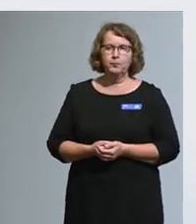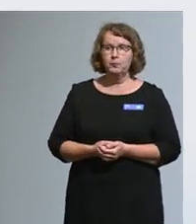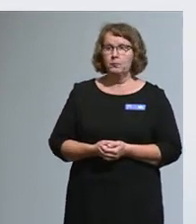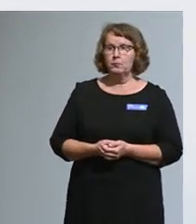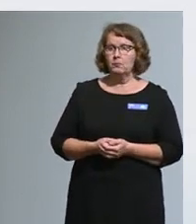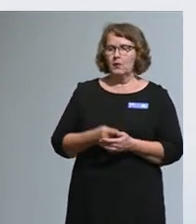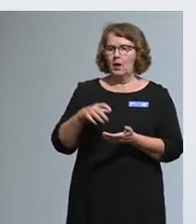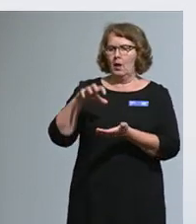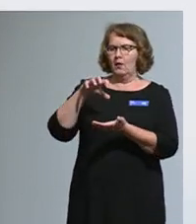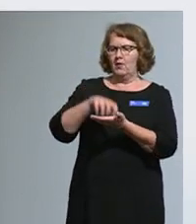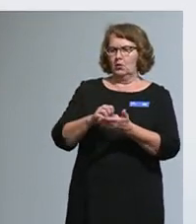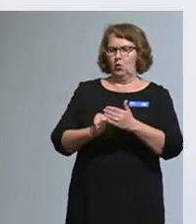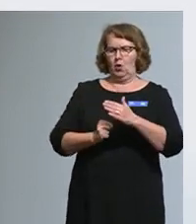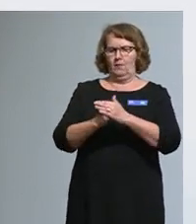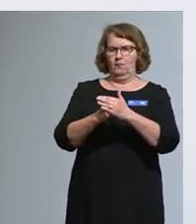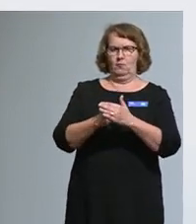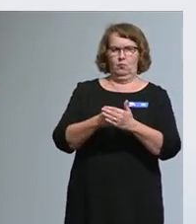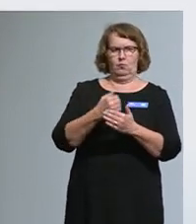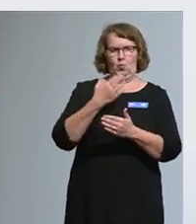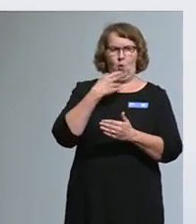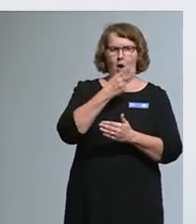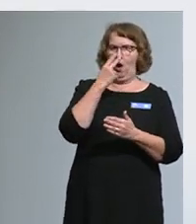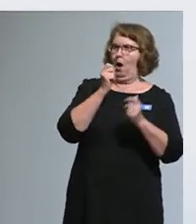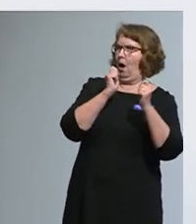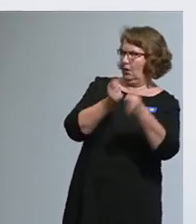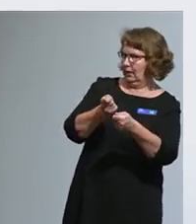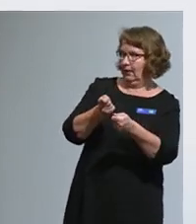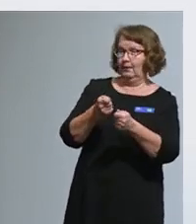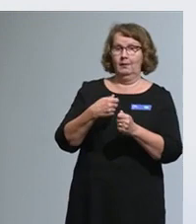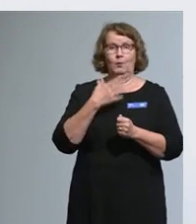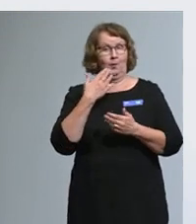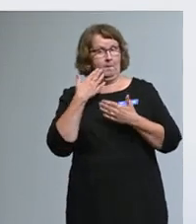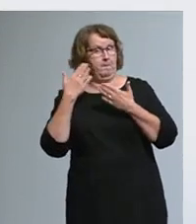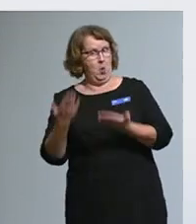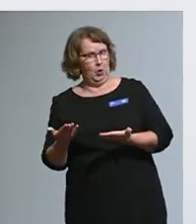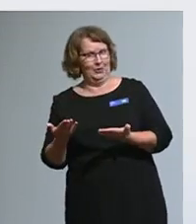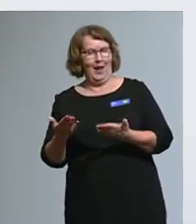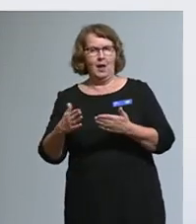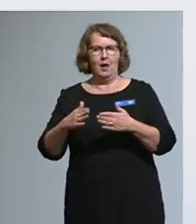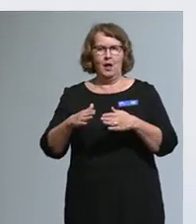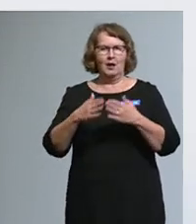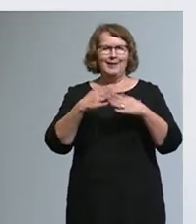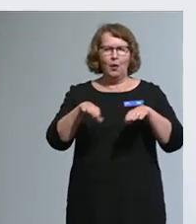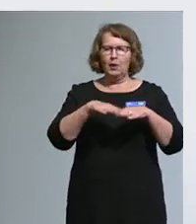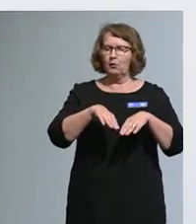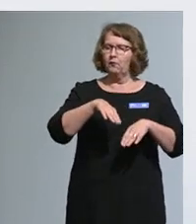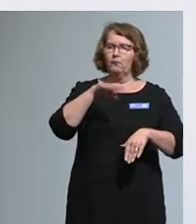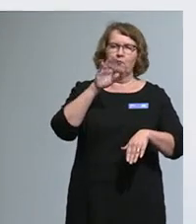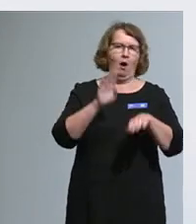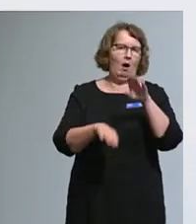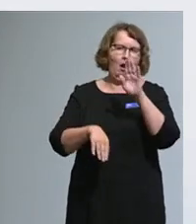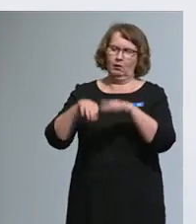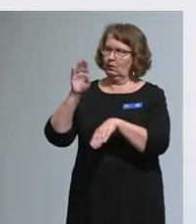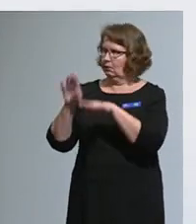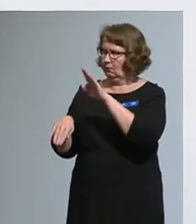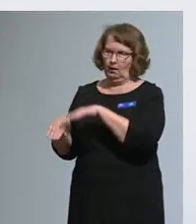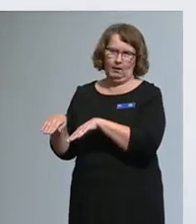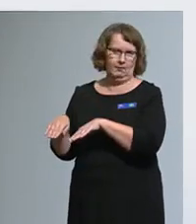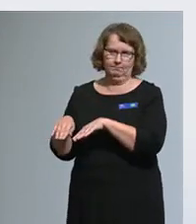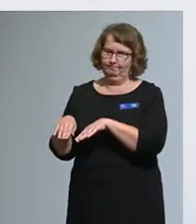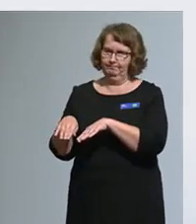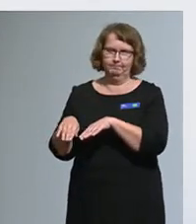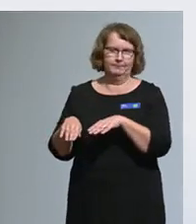tähän valtionavustusta hakeville ja myöntäville vaihtelee tällä hetkellä varsin paljon. Ne poikkeaa